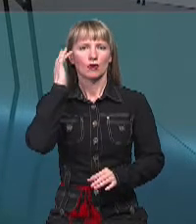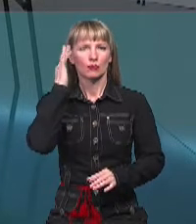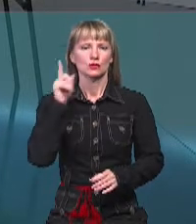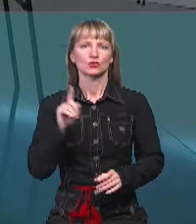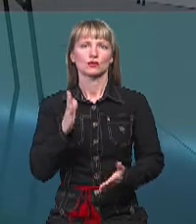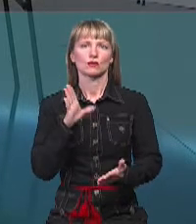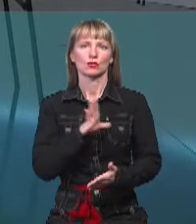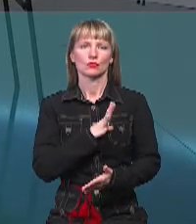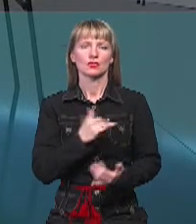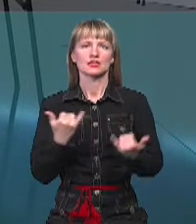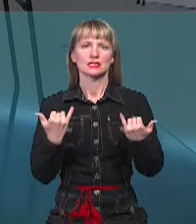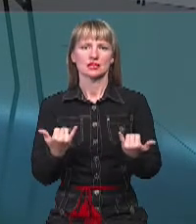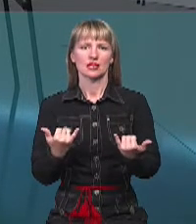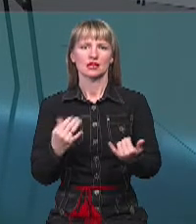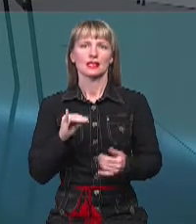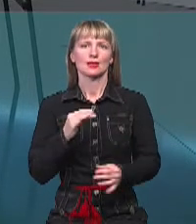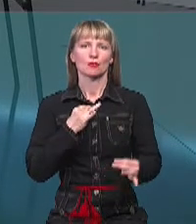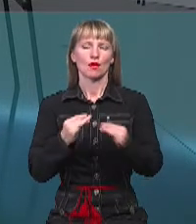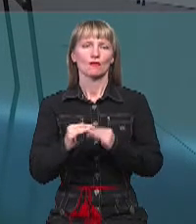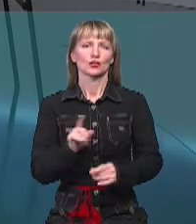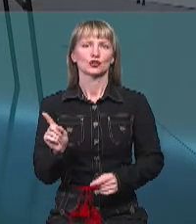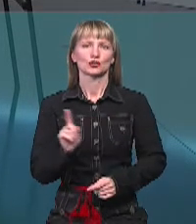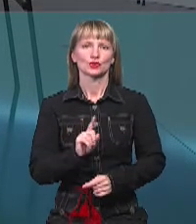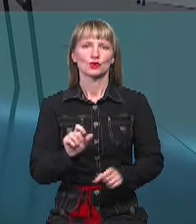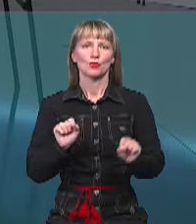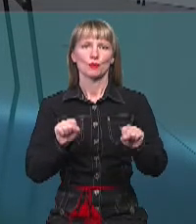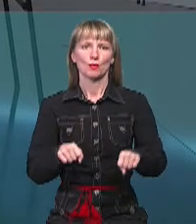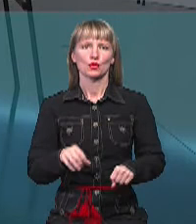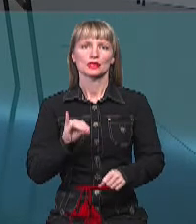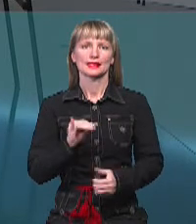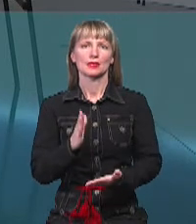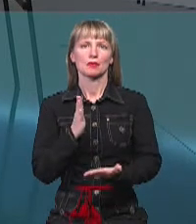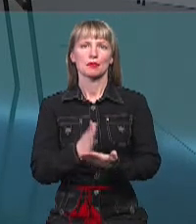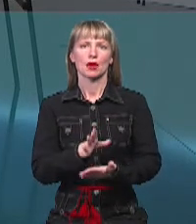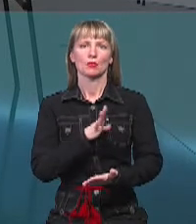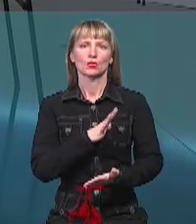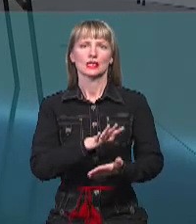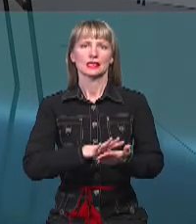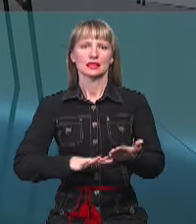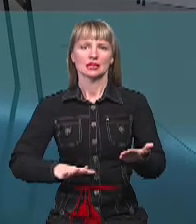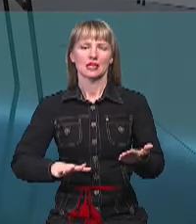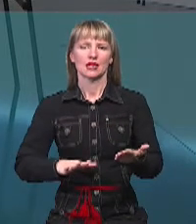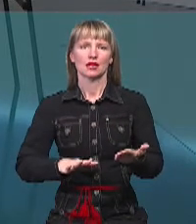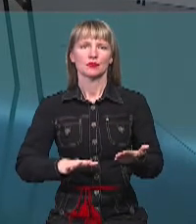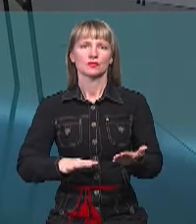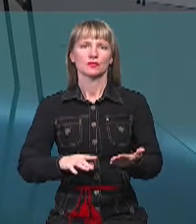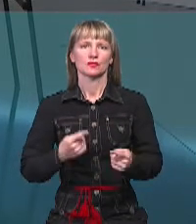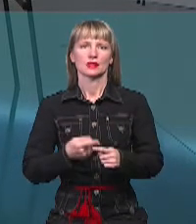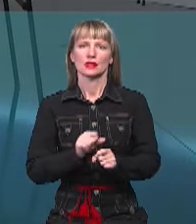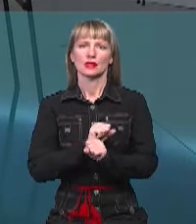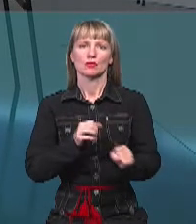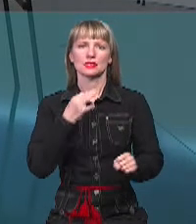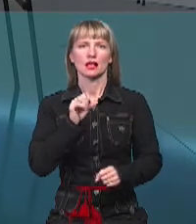що відбувається зараз, і поговорити, що може і має бути далі, бо це якраз та реформа, в якій не можна сказати